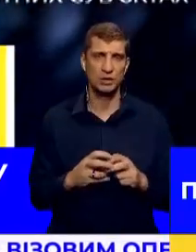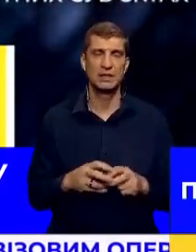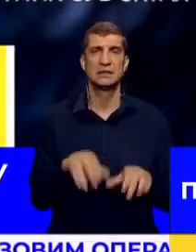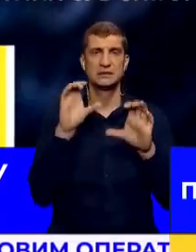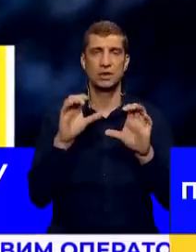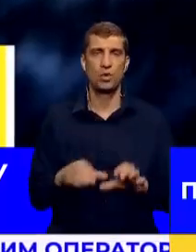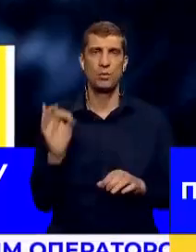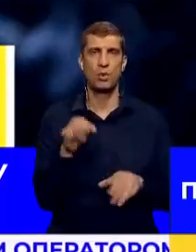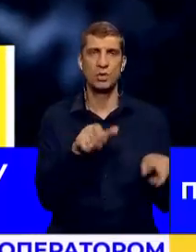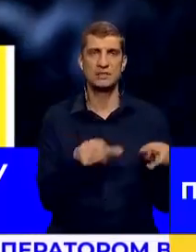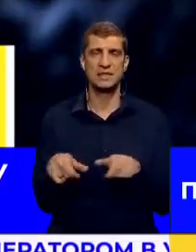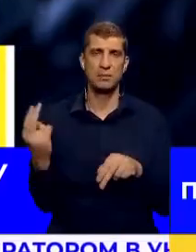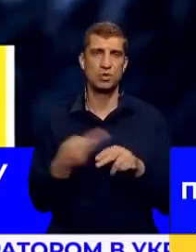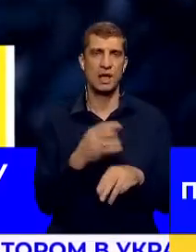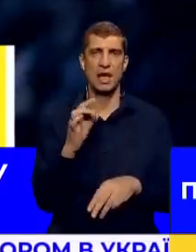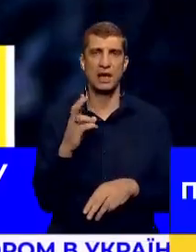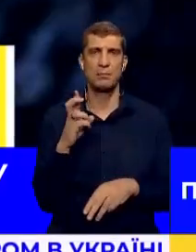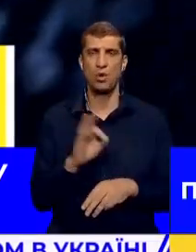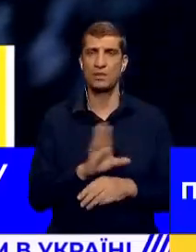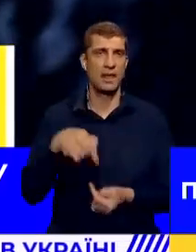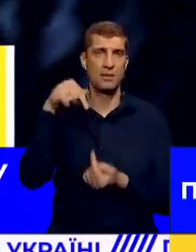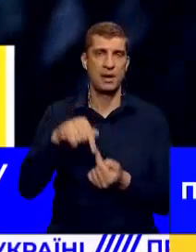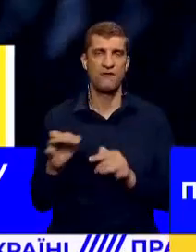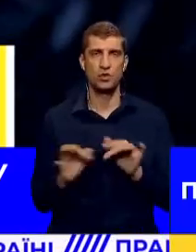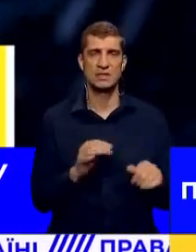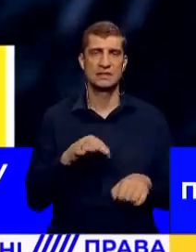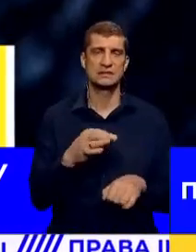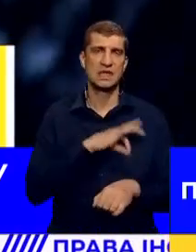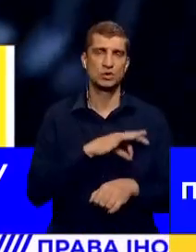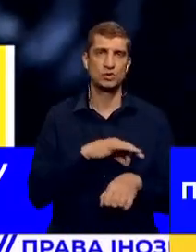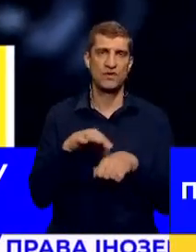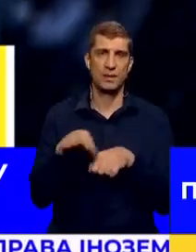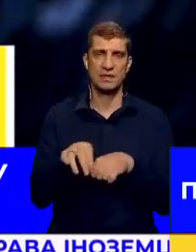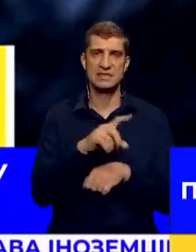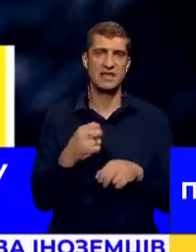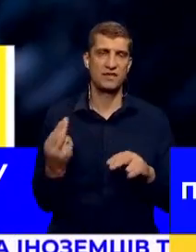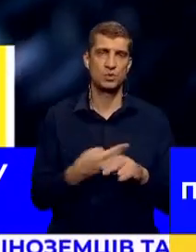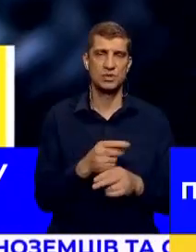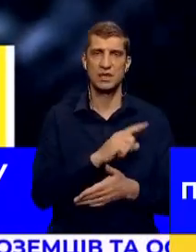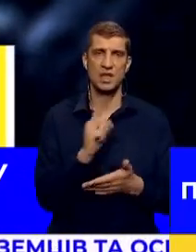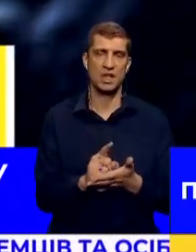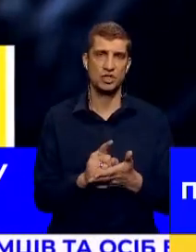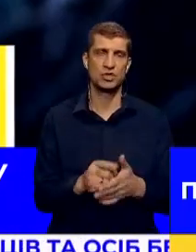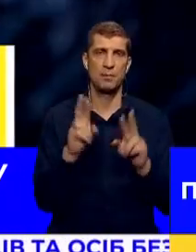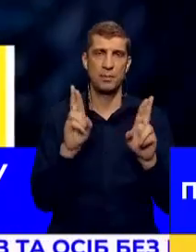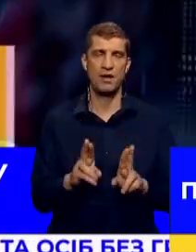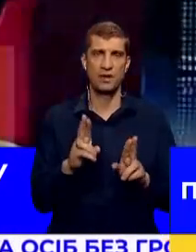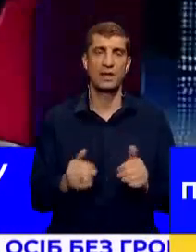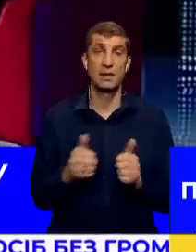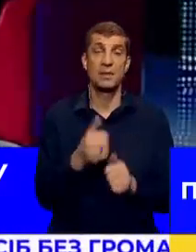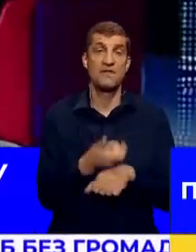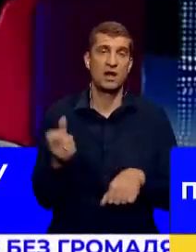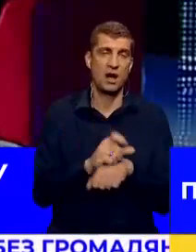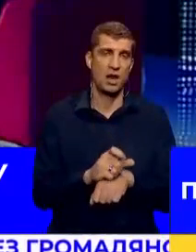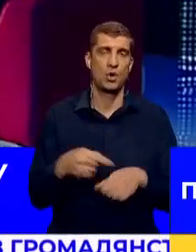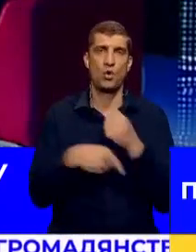санкції, позбавивши РНБО непритаманних функцій застосовувати репресії за відсутності належних правил та при вкрай корумпованих